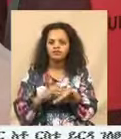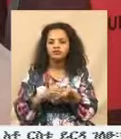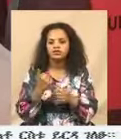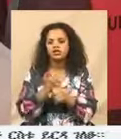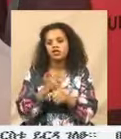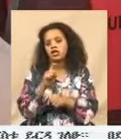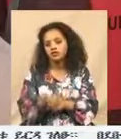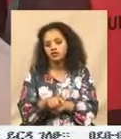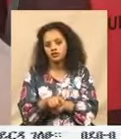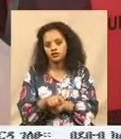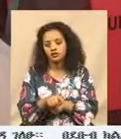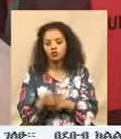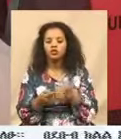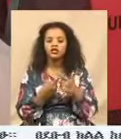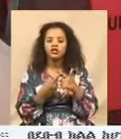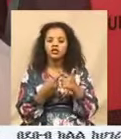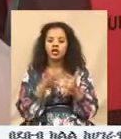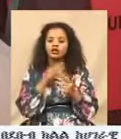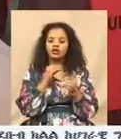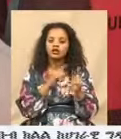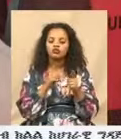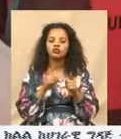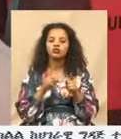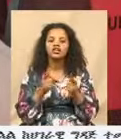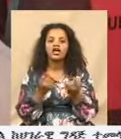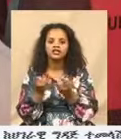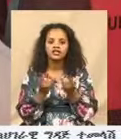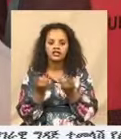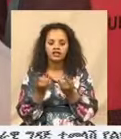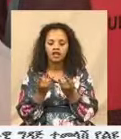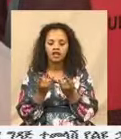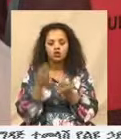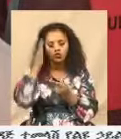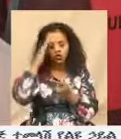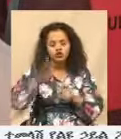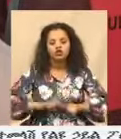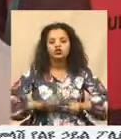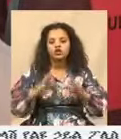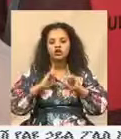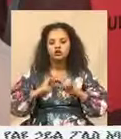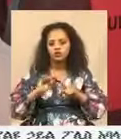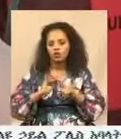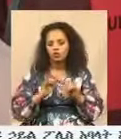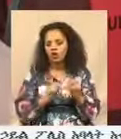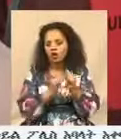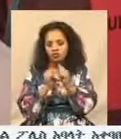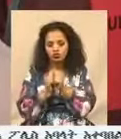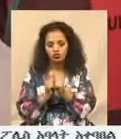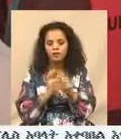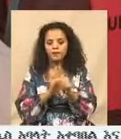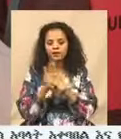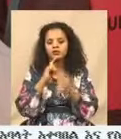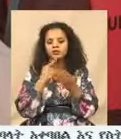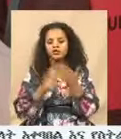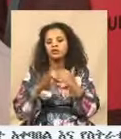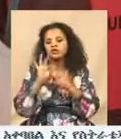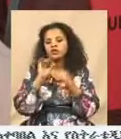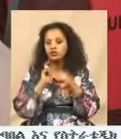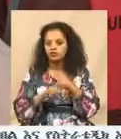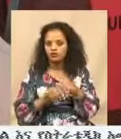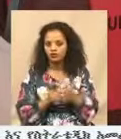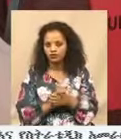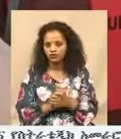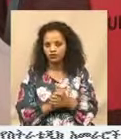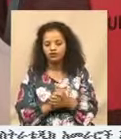መስራት አለብን። ሁለተኛ ነገር ደግሞ ጋዜጠኞቻችን ክህሎት እንዲኖራቸው ከሙያተኛ በቂውን መረጃ ማግኘት